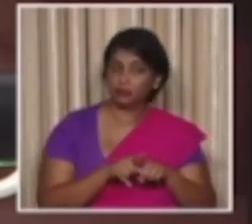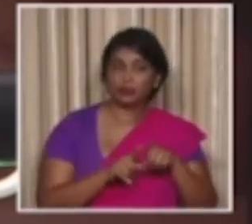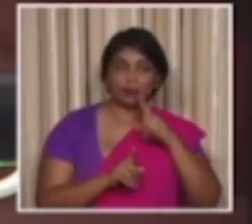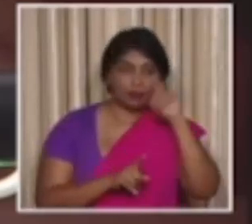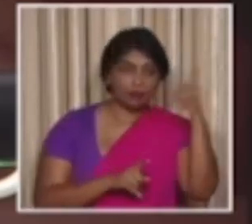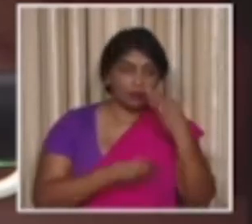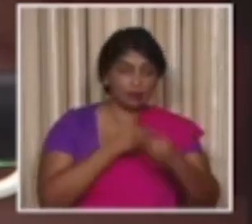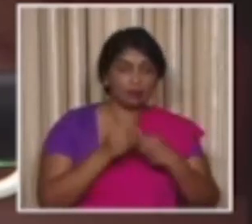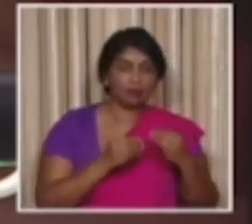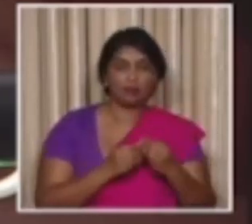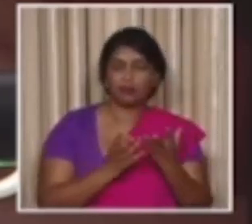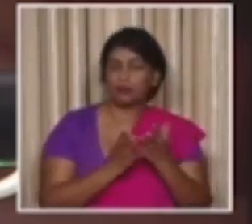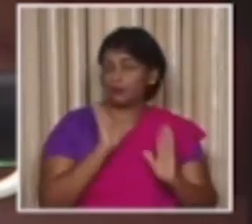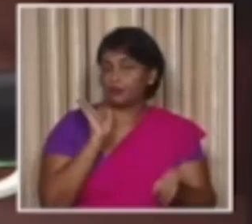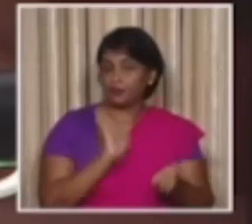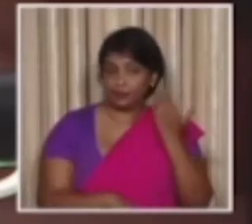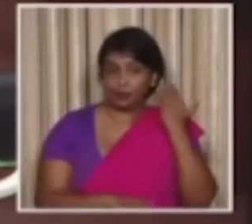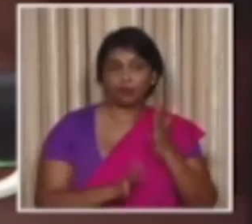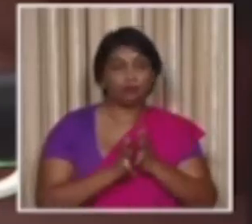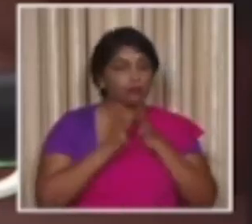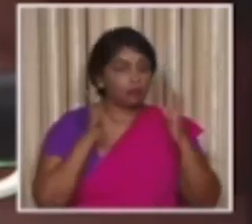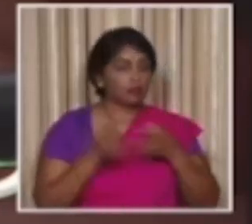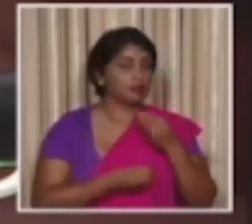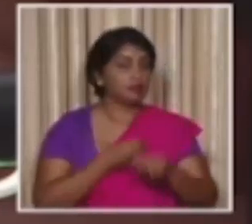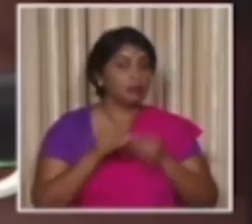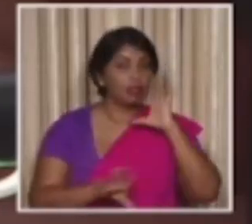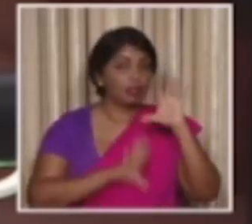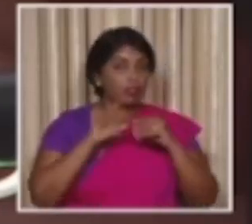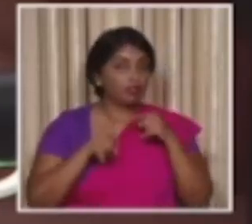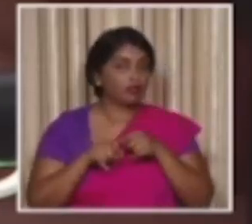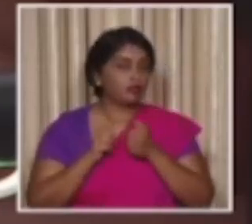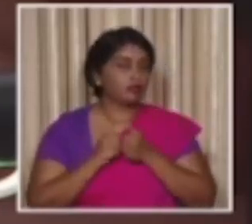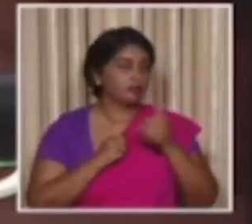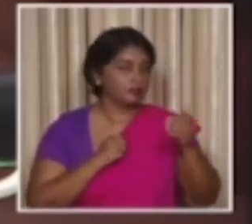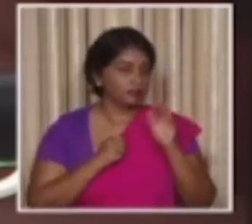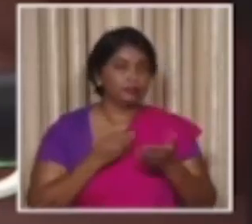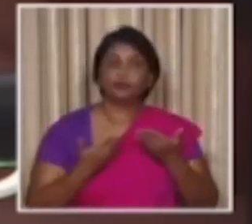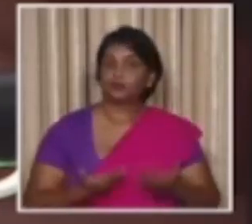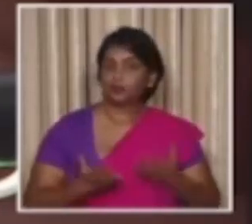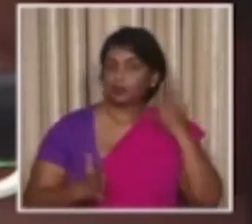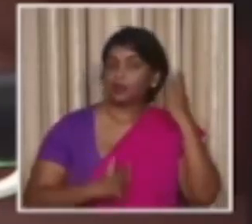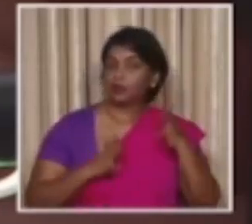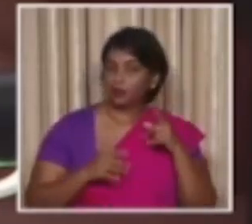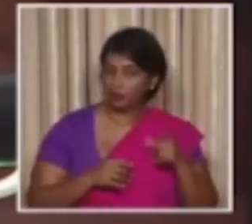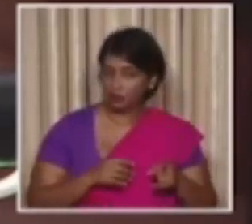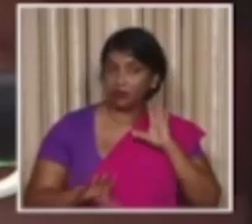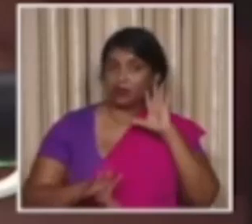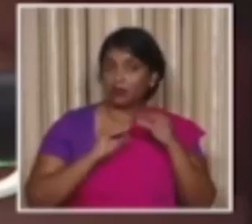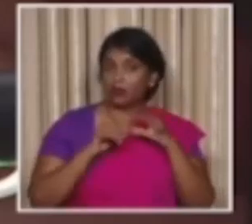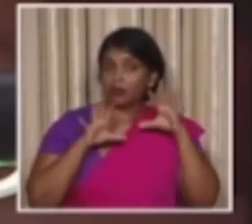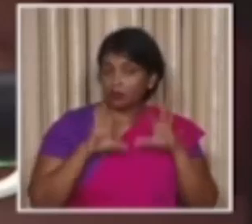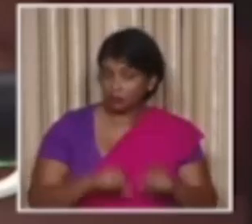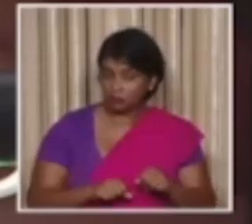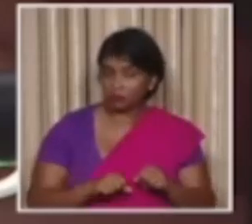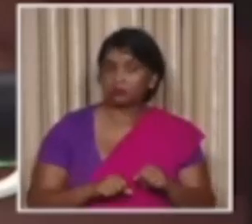මද්‍රව්‍ය ජාවාරම ඉක්මවන ලද විශාල ජාවාරමක් මේ දත්ත හරහා සිද්ධ වෙනවා. වර්තමාන ලෝකයේ දත්ත හිමිකාරයා